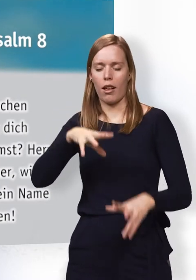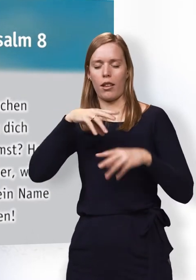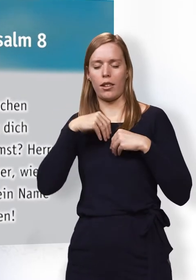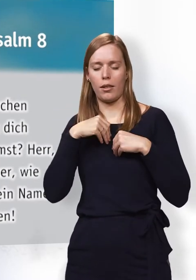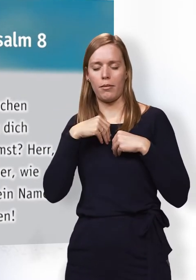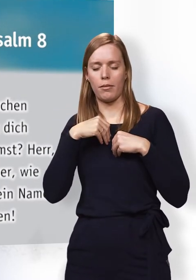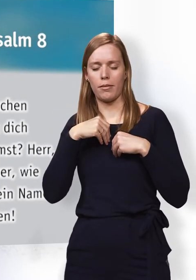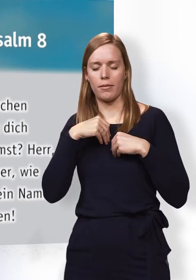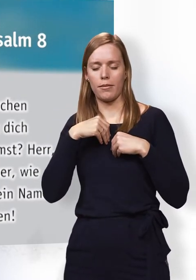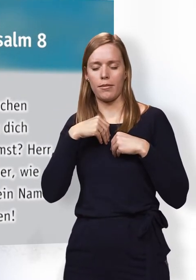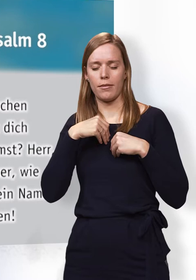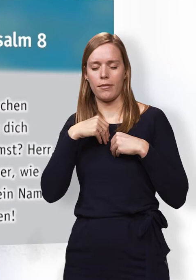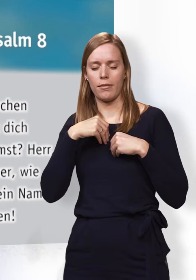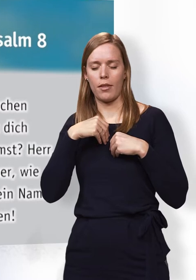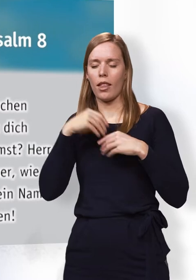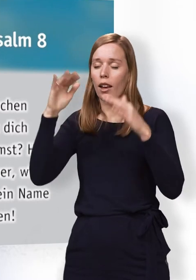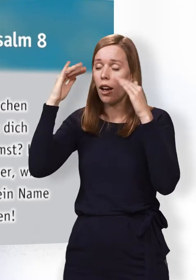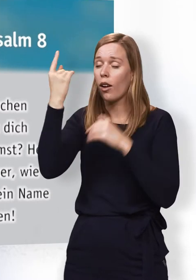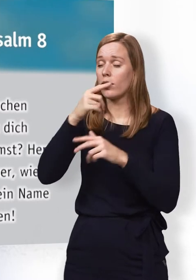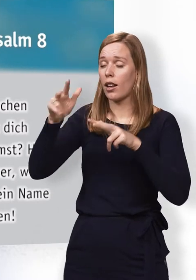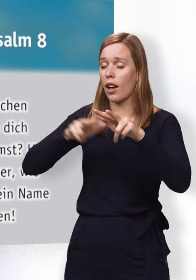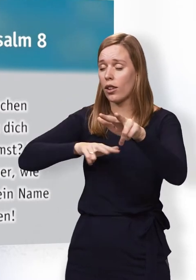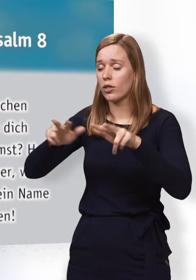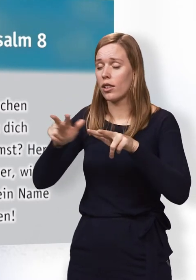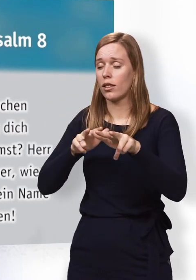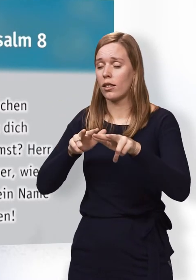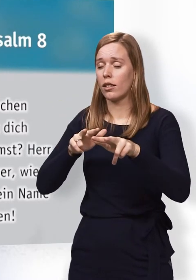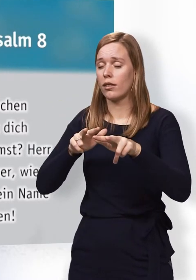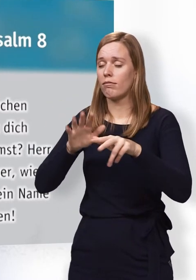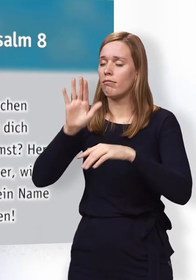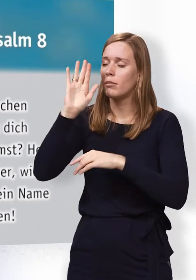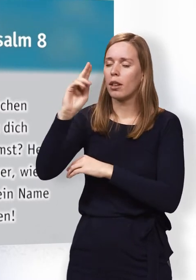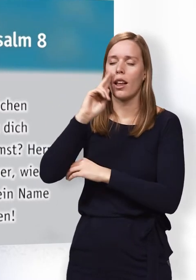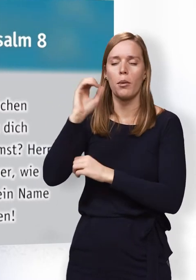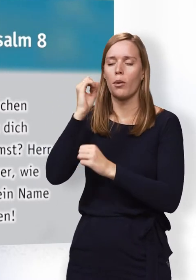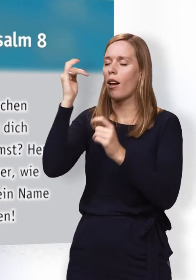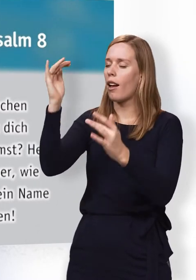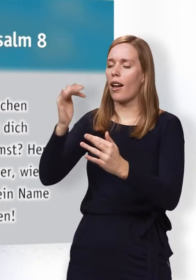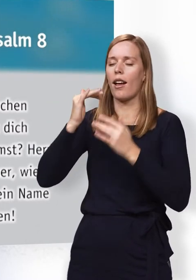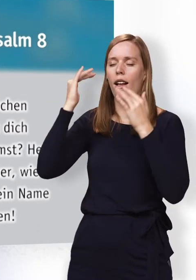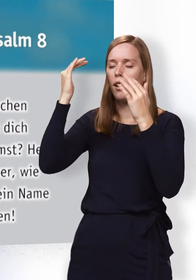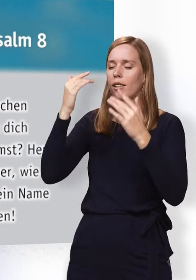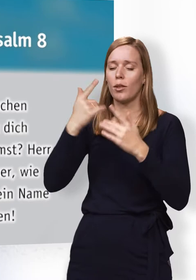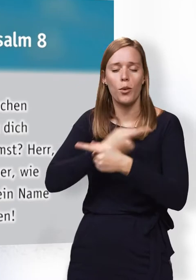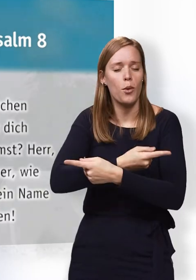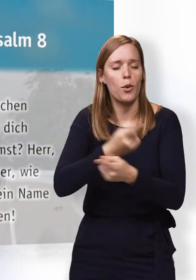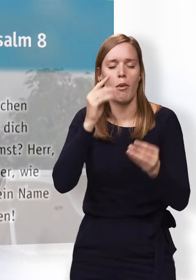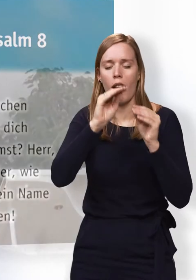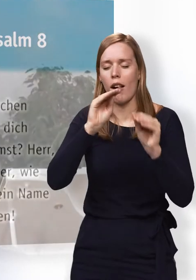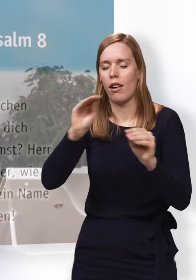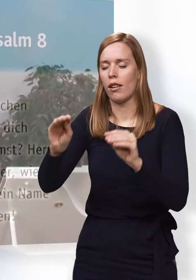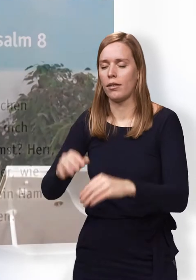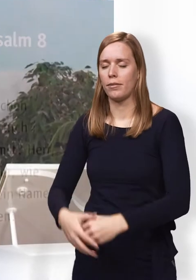annimmst. Herr, unser Herrscher, wie herrlich ist dein Name in allen Landen.